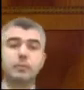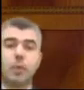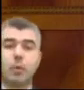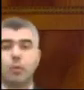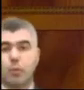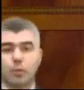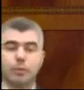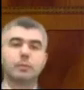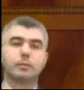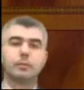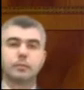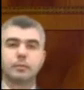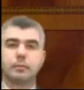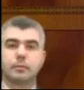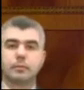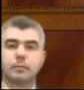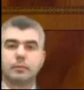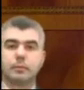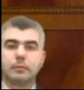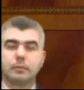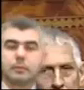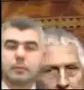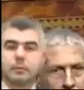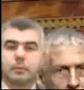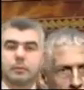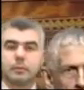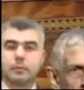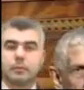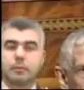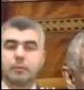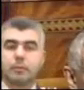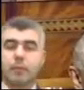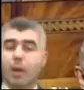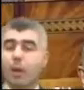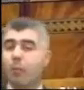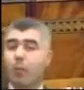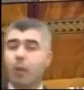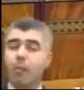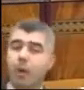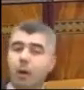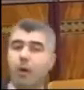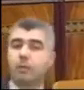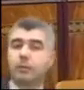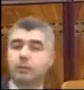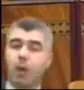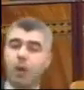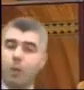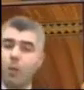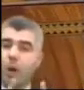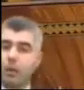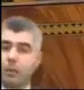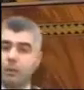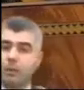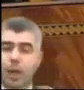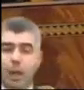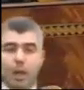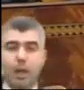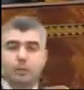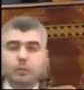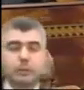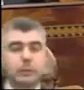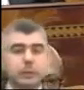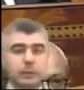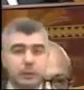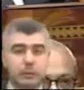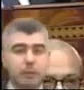الأطراف قررت ذلك أصلاً. إذا أسس التعاون هذه يجب أن تكون واضحة،